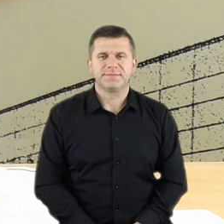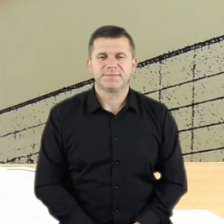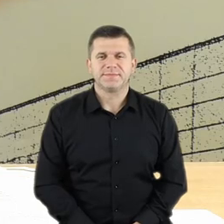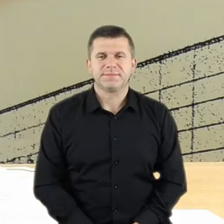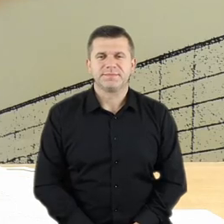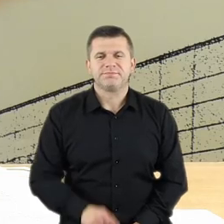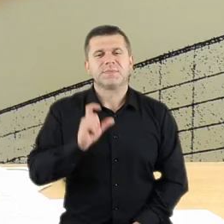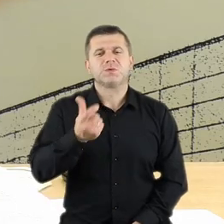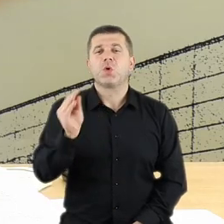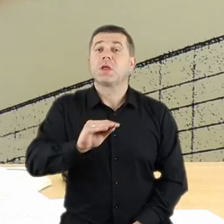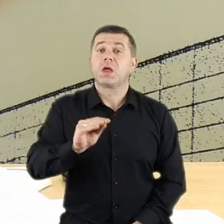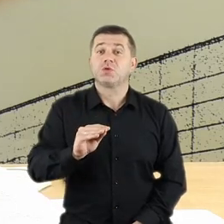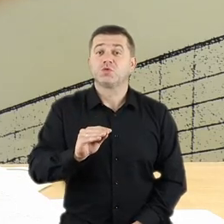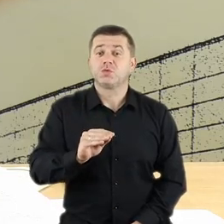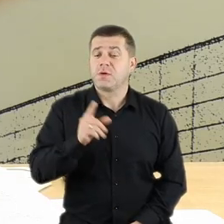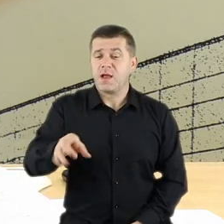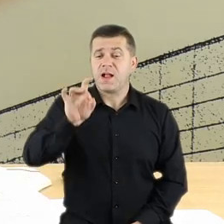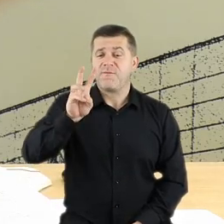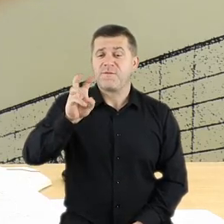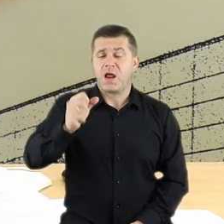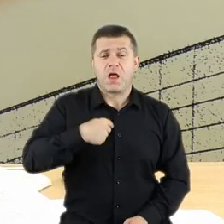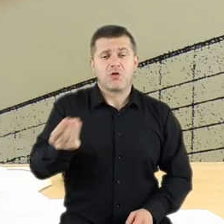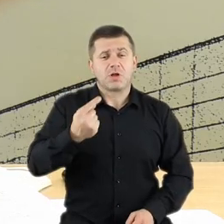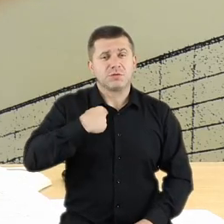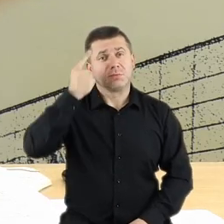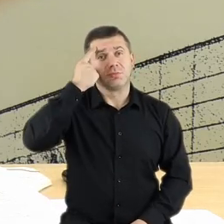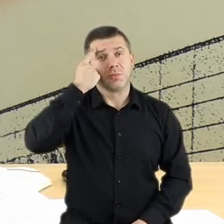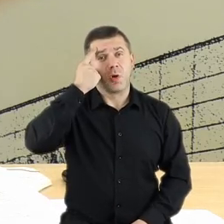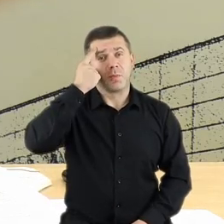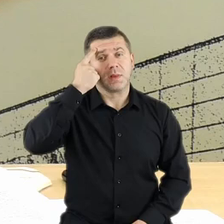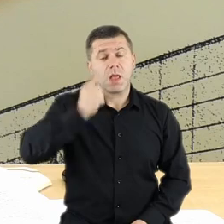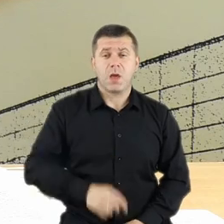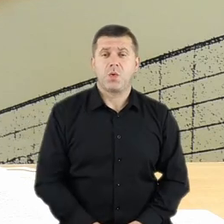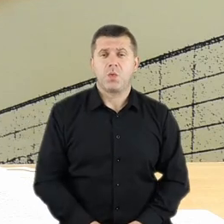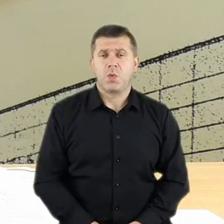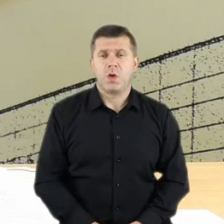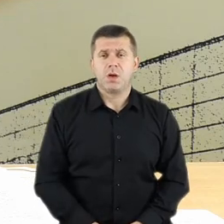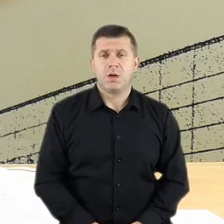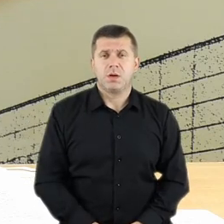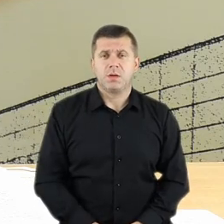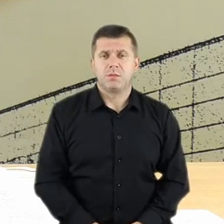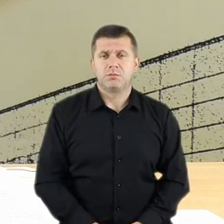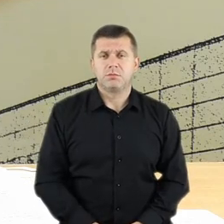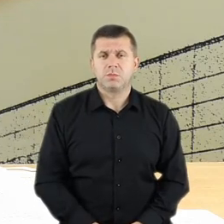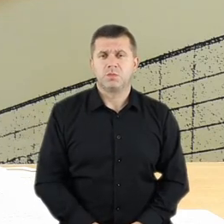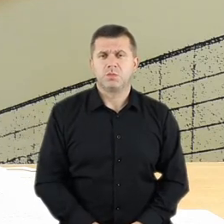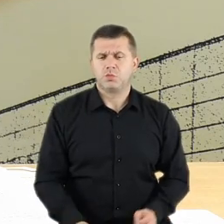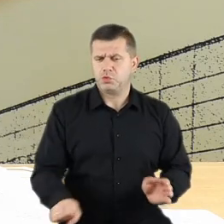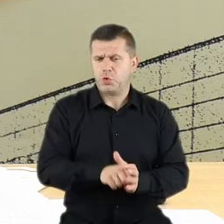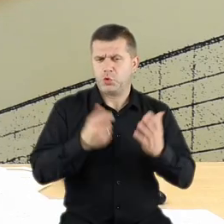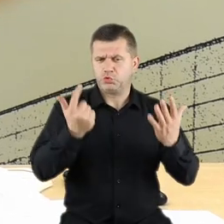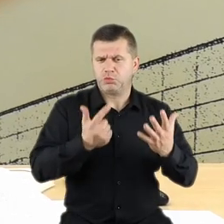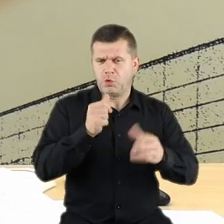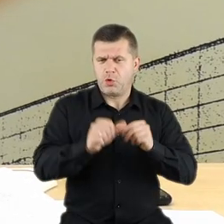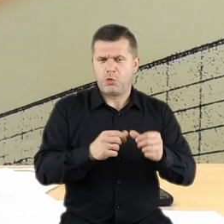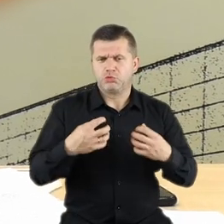co jeszcze no odnośnie tej gwary No to co mi się przypomniało że ja tak nie to że do 7 7 roku